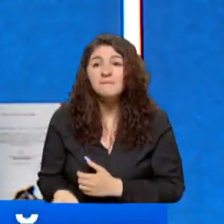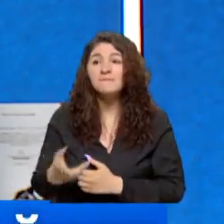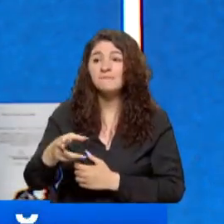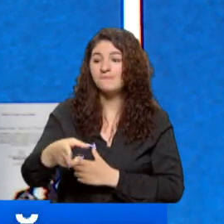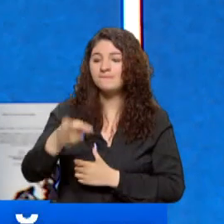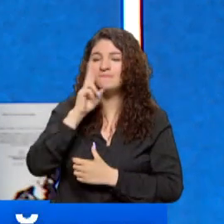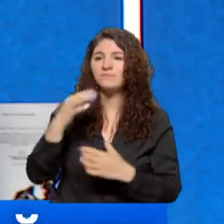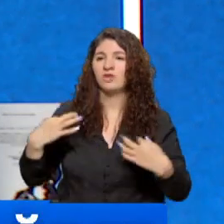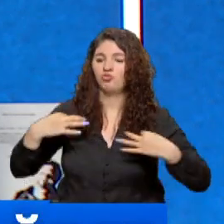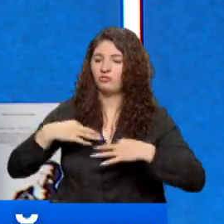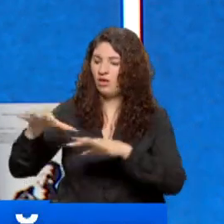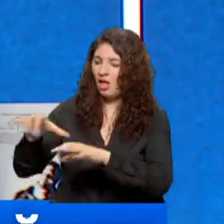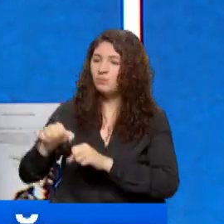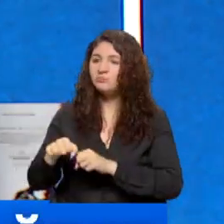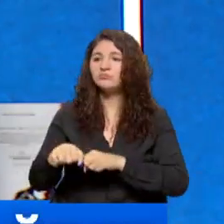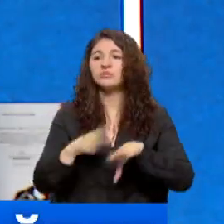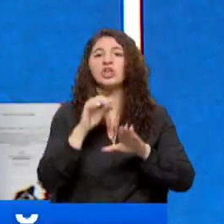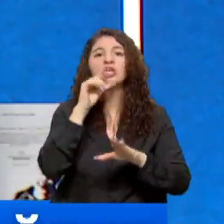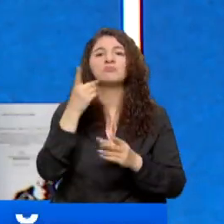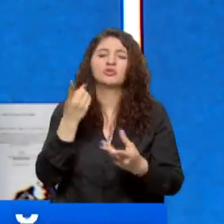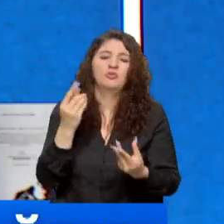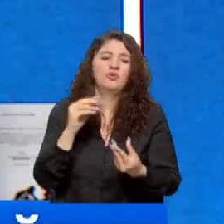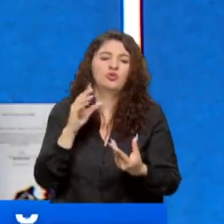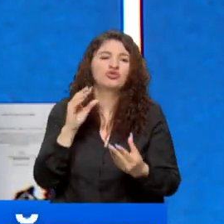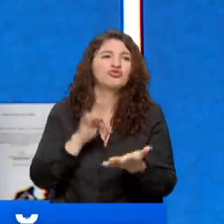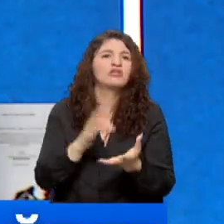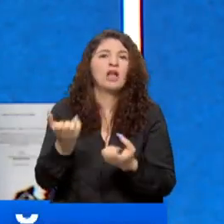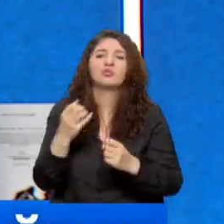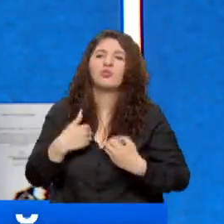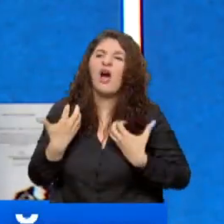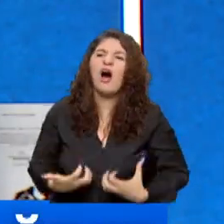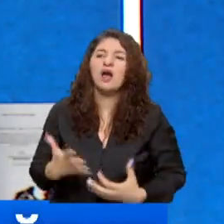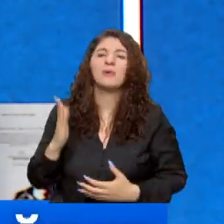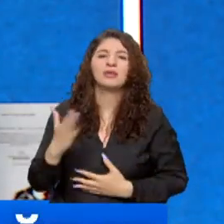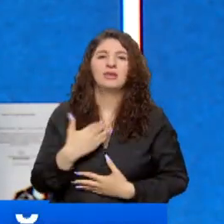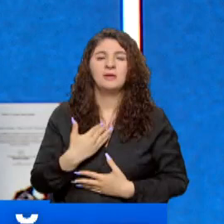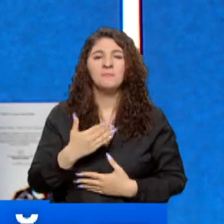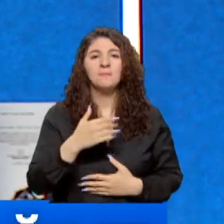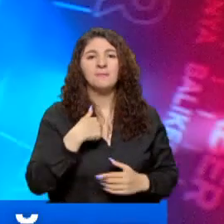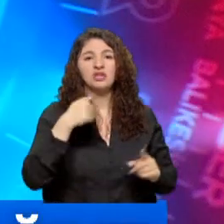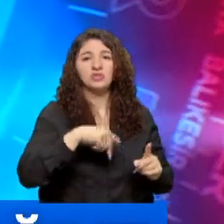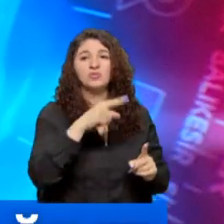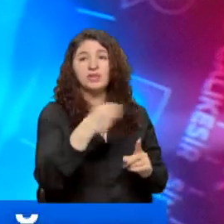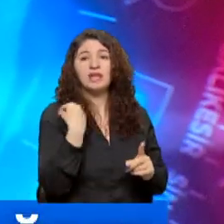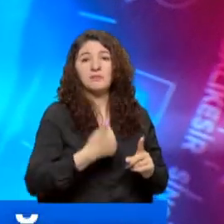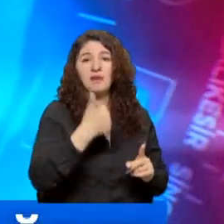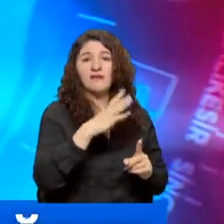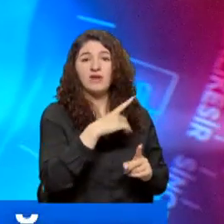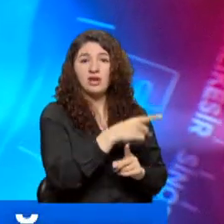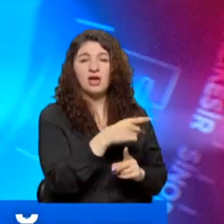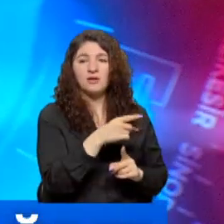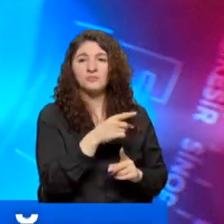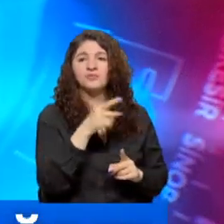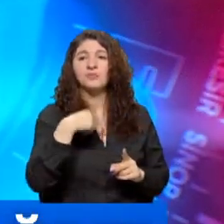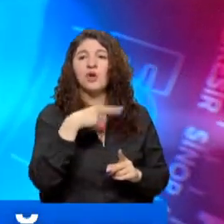sonunda da ceketini alıp çıkıp hiçbir Bedel ödemesi de inanın çok ağrıyor Ben şimdi mesela bu Yeni Bakan var